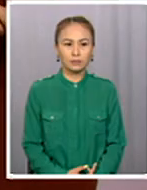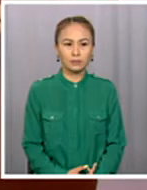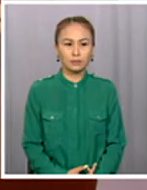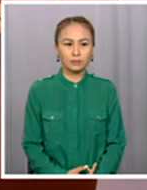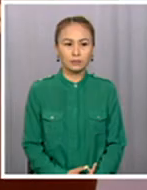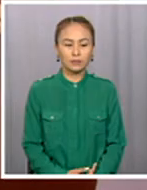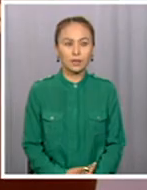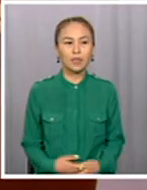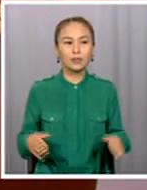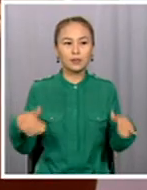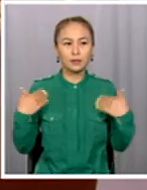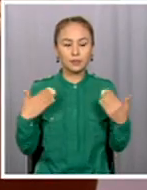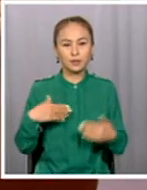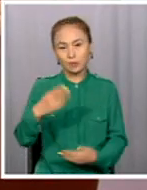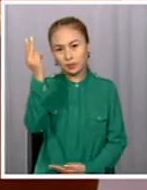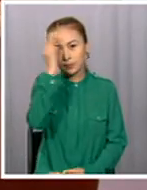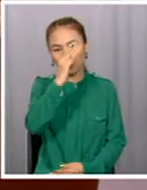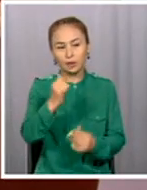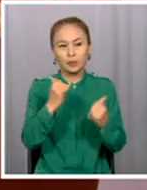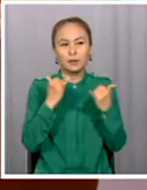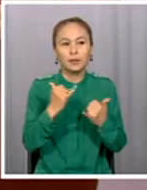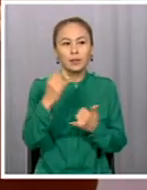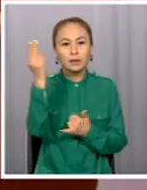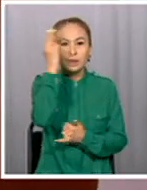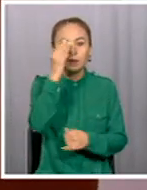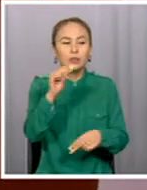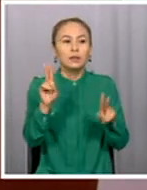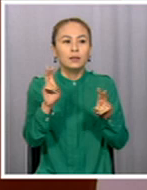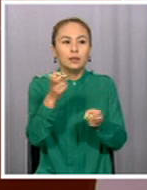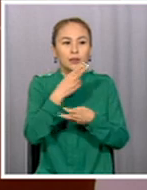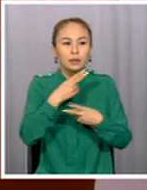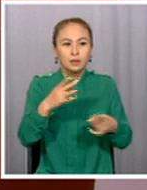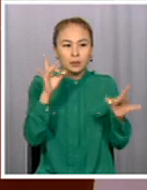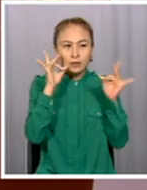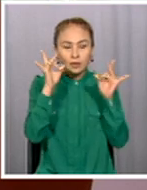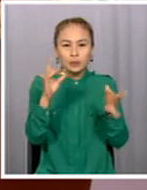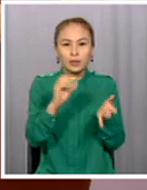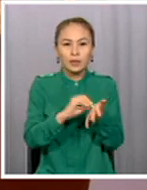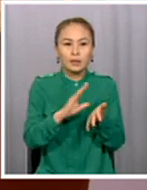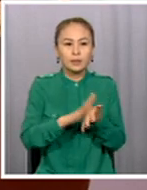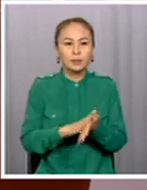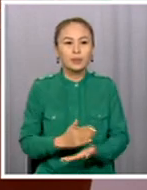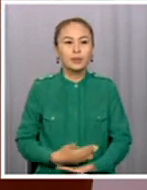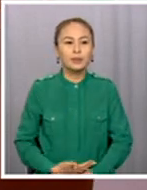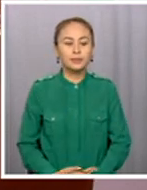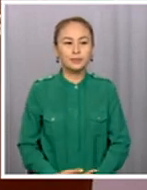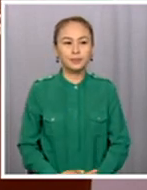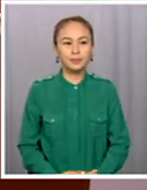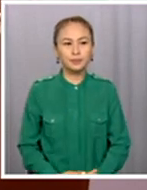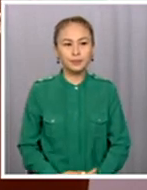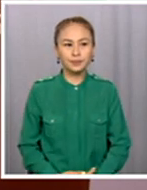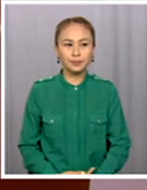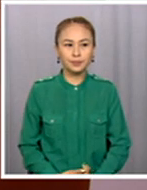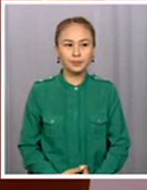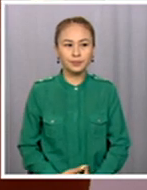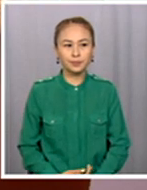Сәлеметсіңдер ме, оқушылар? Бүгінгі сабағымыздың тақырыбы – дыбыс және әріп. Бүгінгі